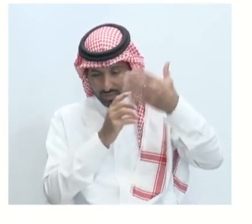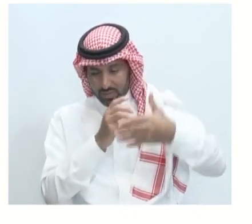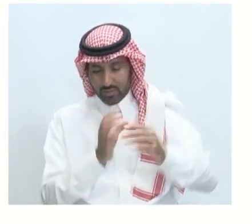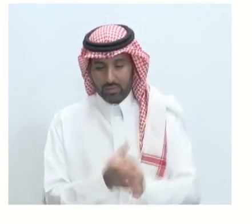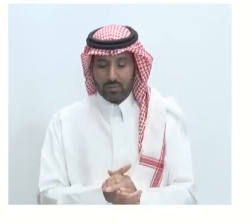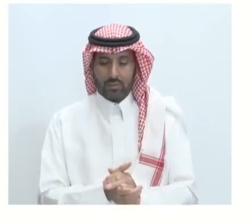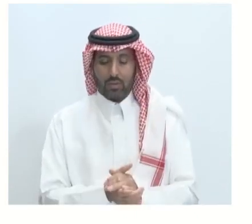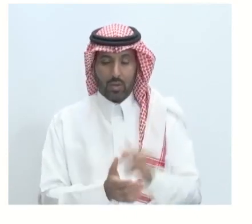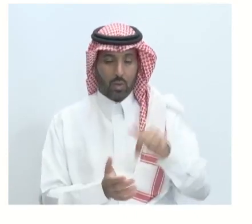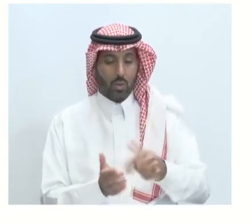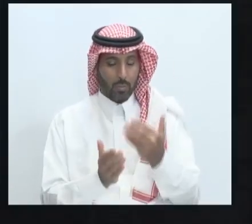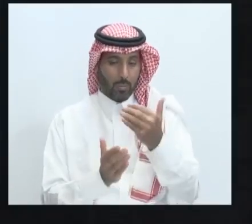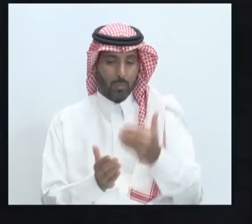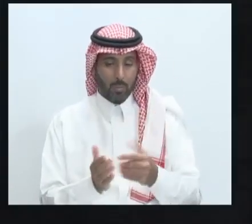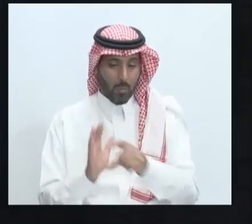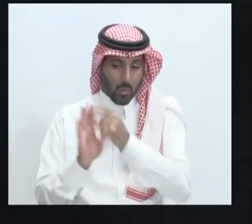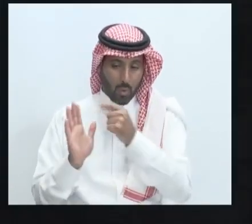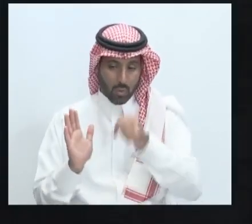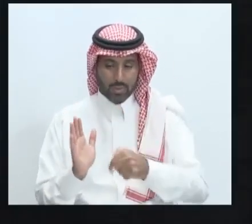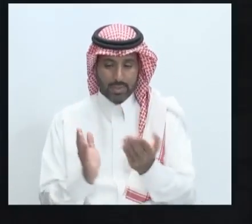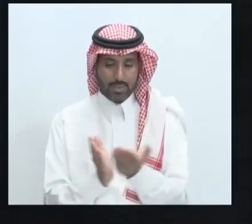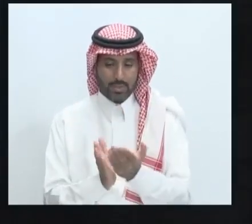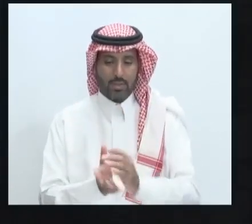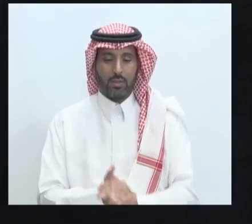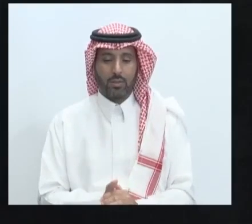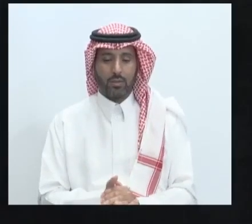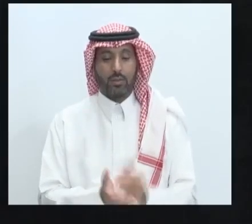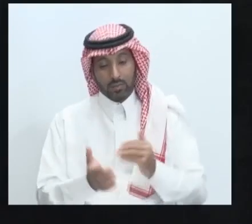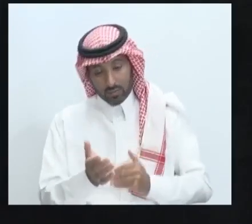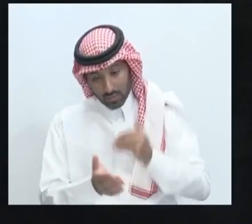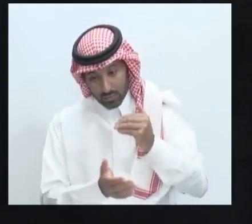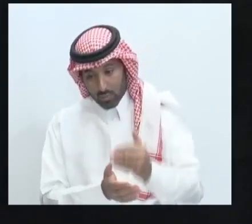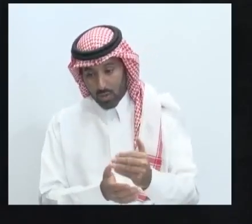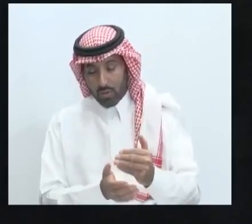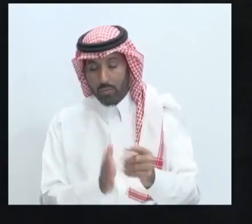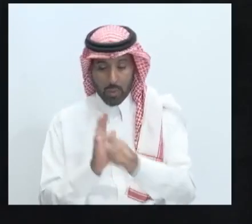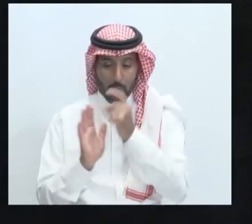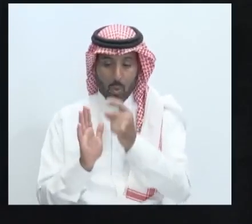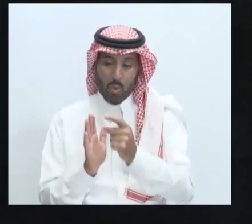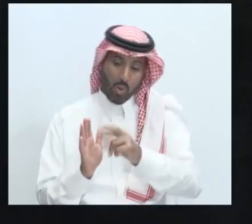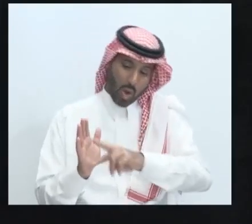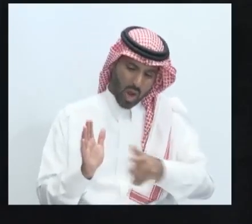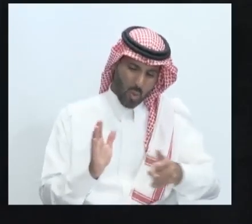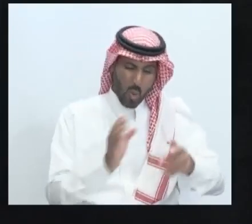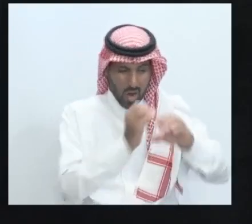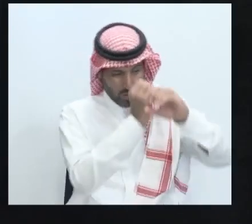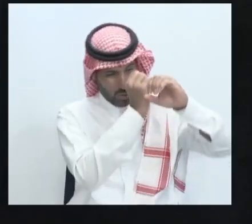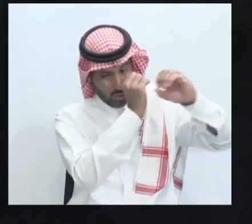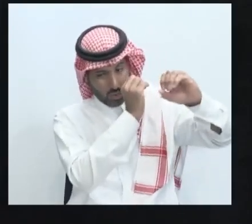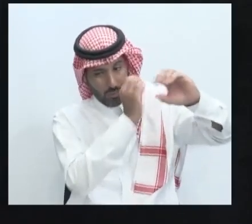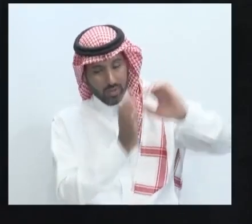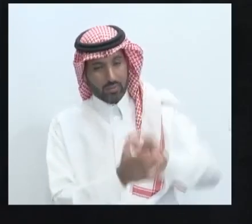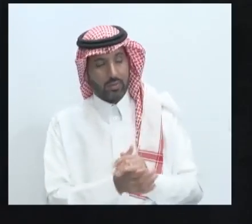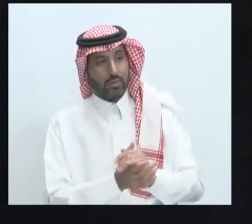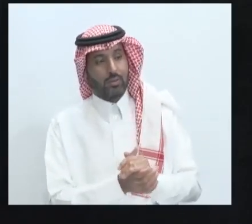في موضوعنا لهذا اليوم عزيزي الطالب عزيزتي الطالب يتبع لموضوع انواع التلسكوبات